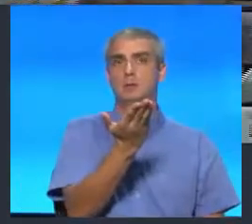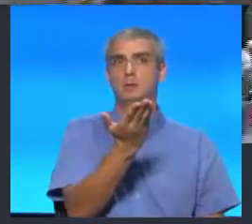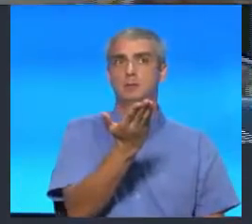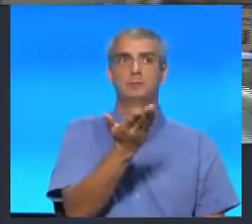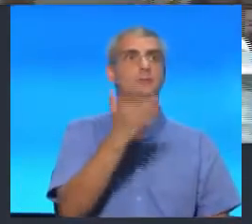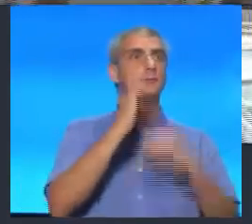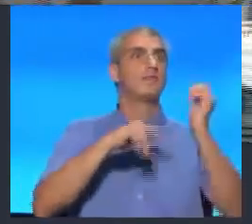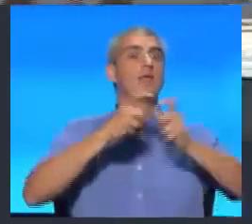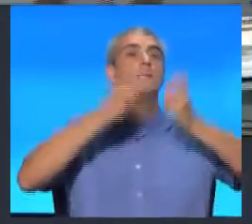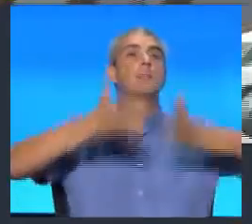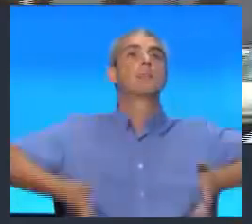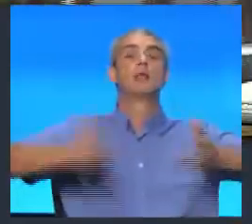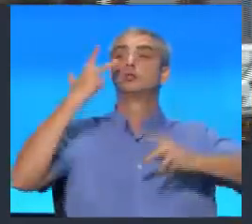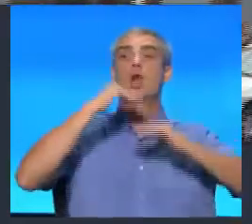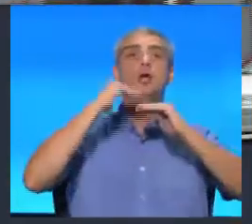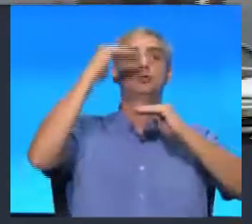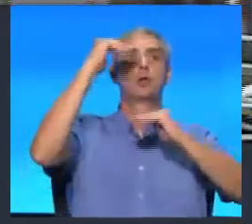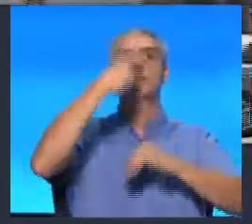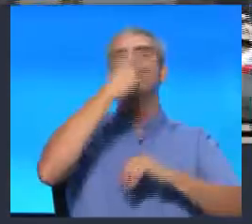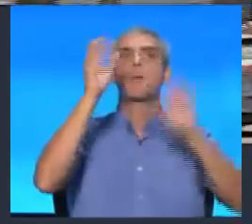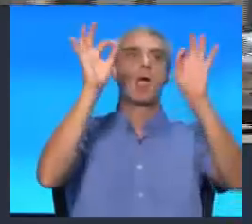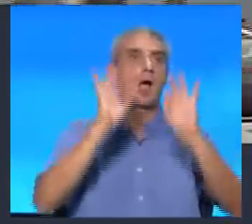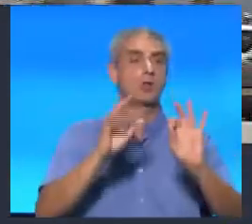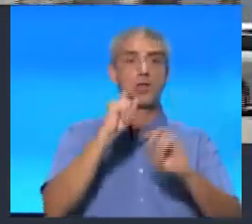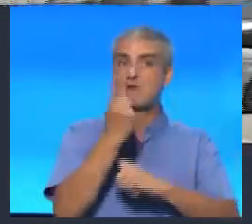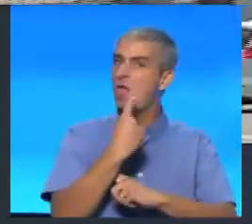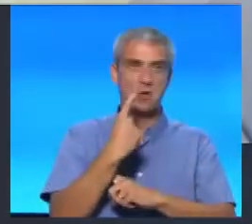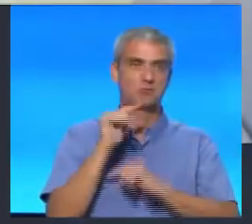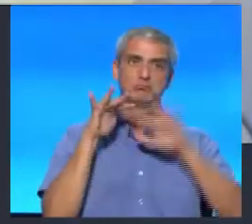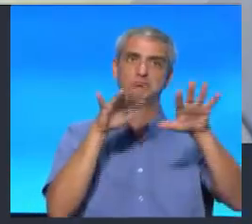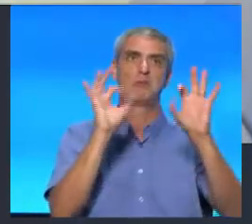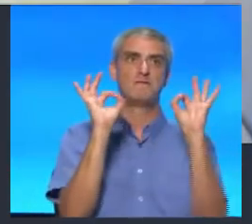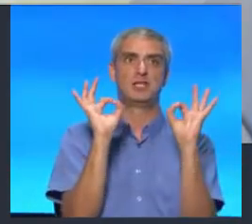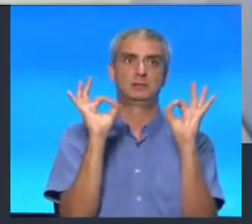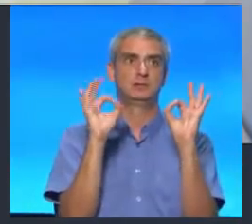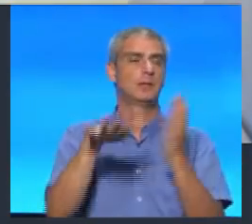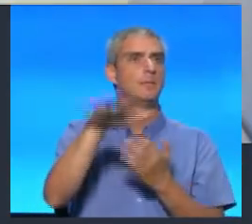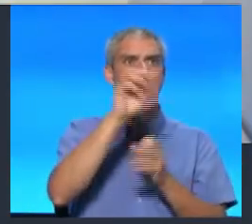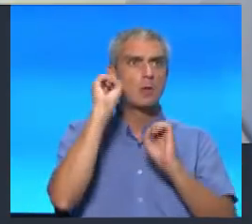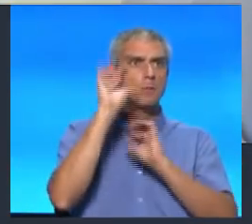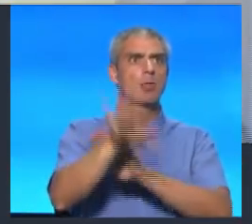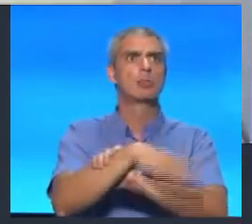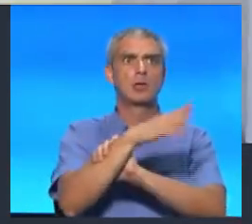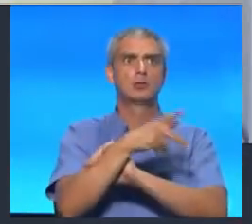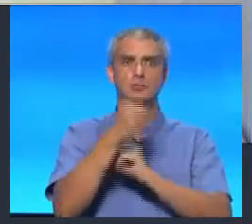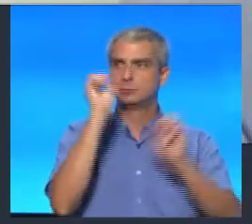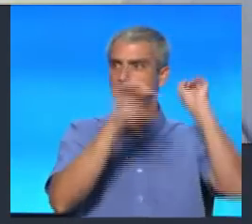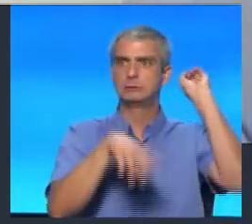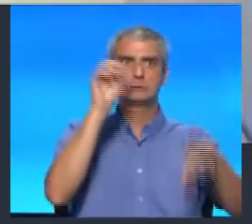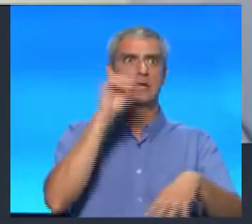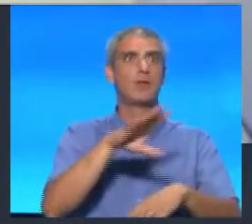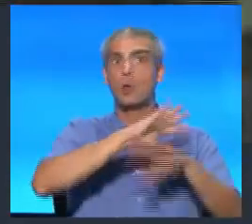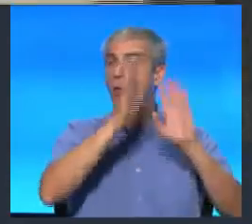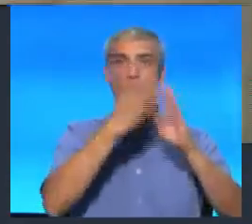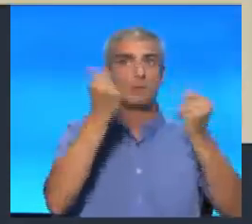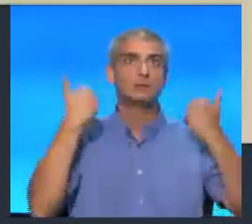בניין גדול בין 3 קומות עם 100 חנויות, אבל הלקוחות לא הגיעו. המתחם הזה נטוש כולו ומזבלה שלמה. כי כולם הפסידו את